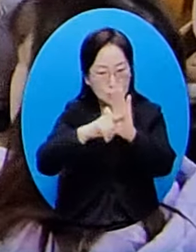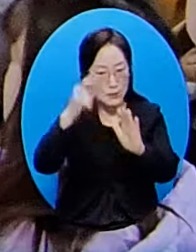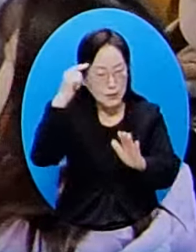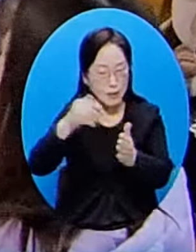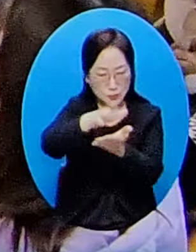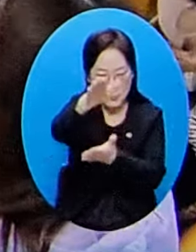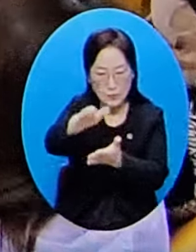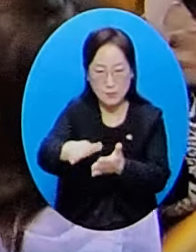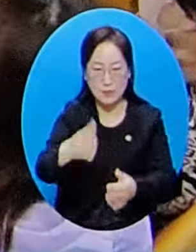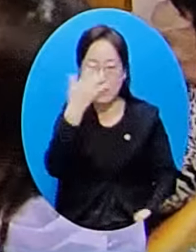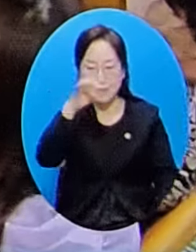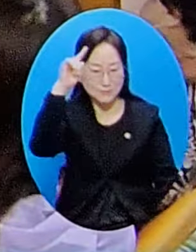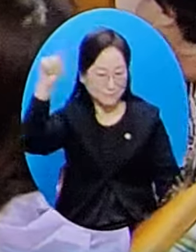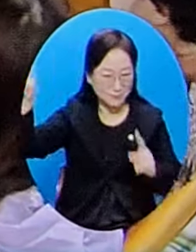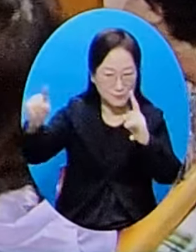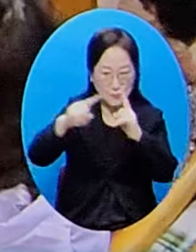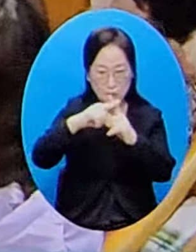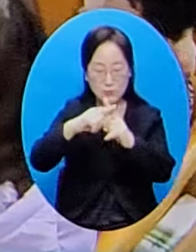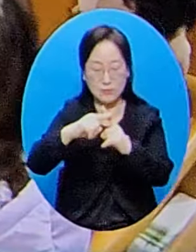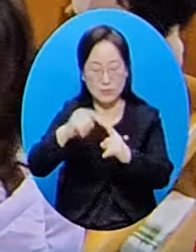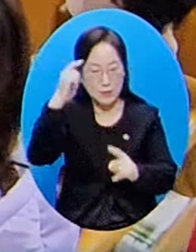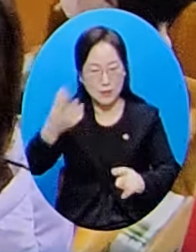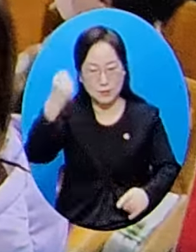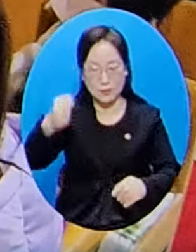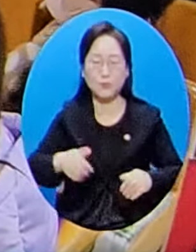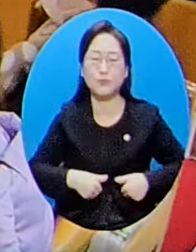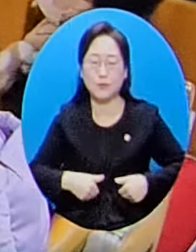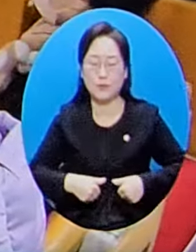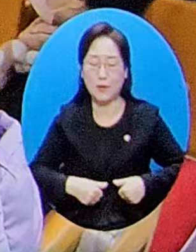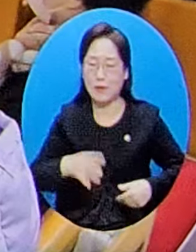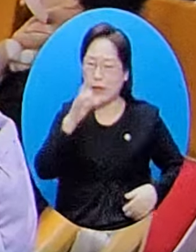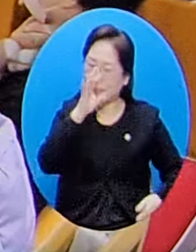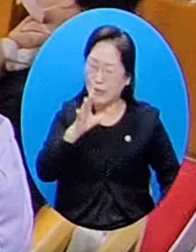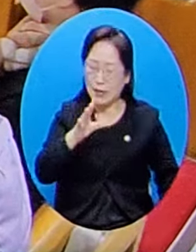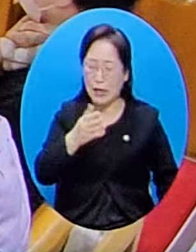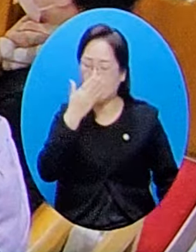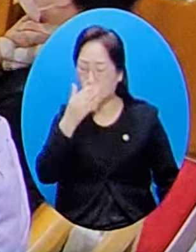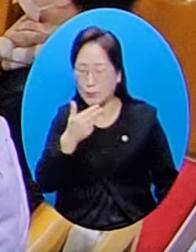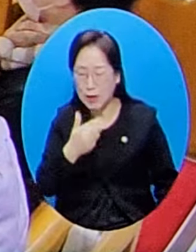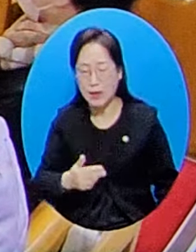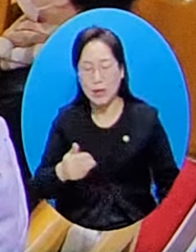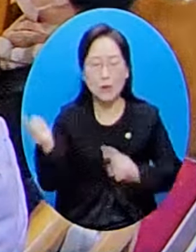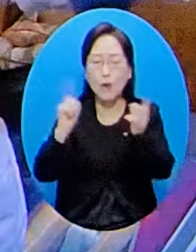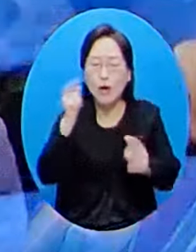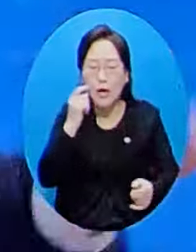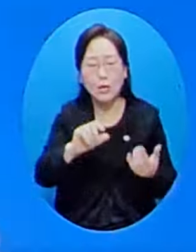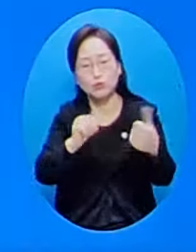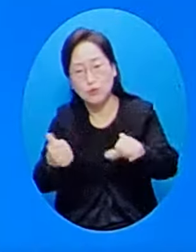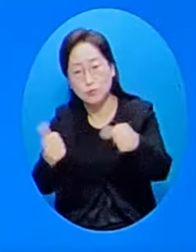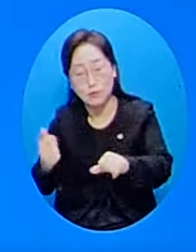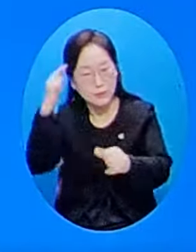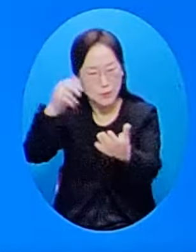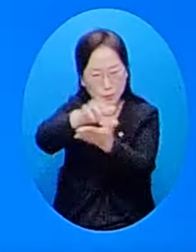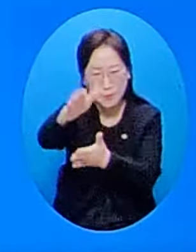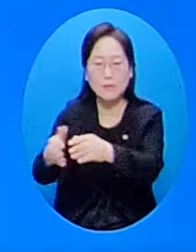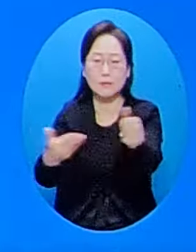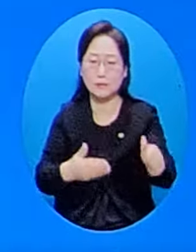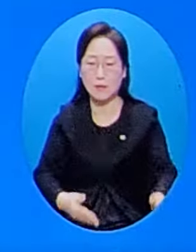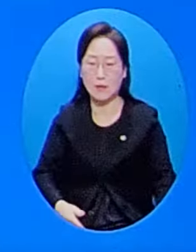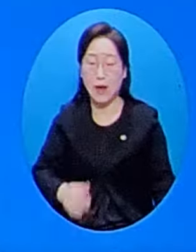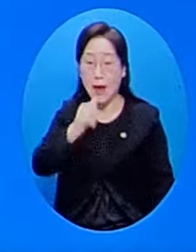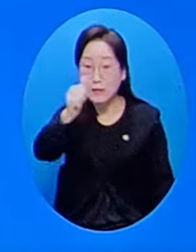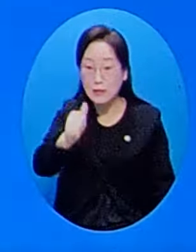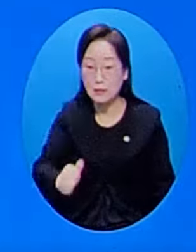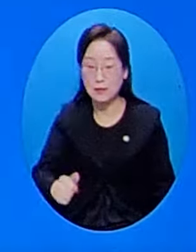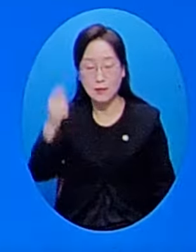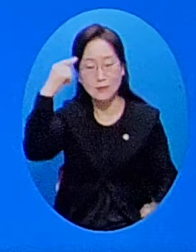절대 긍지의 생각으로 무장해야 되는 것입니다. 안 된다, 할 수 없다, 못 살겠다, 죽겠다, 이 생각을 쫓아내야 되는 것입니다. 어떤 경우에도